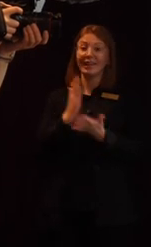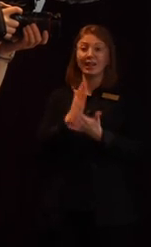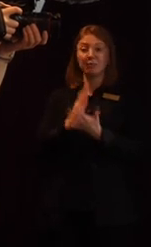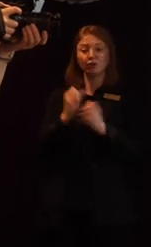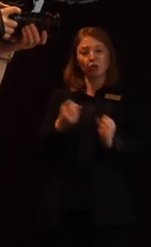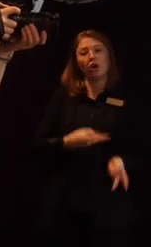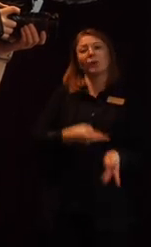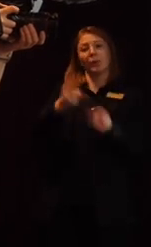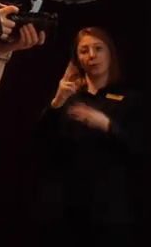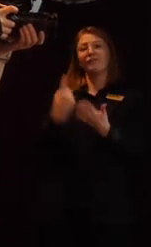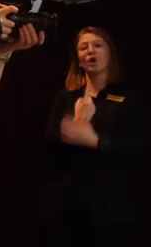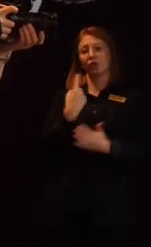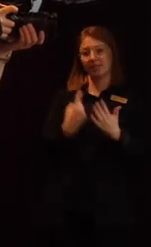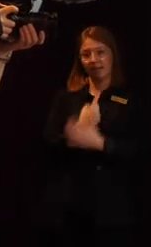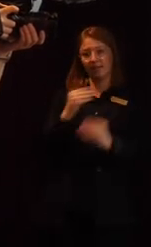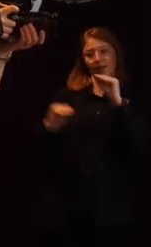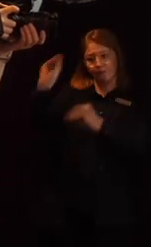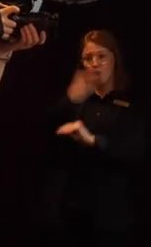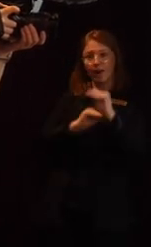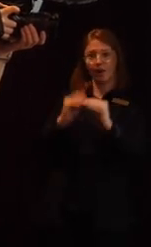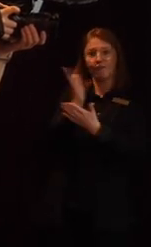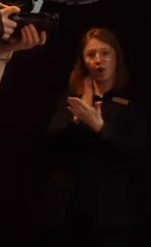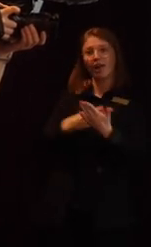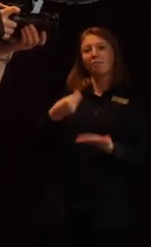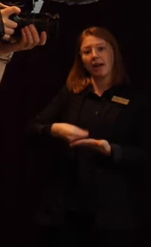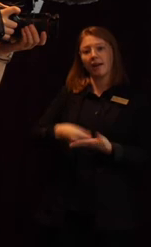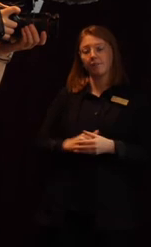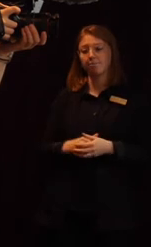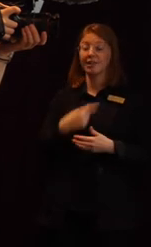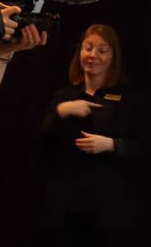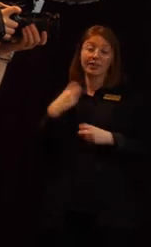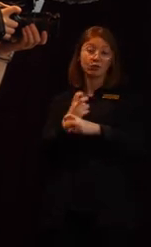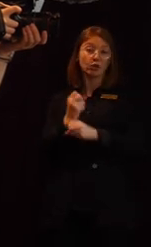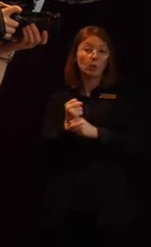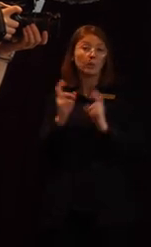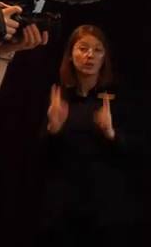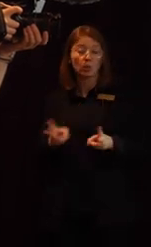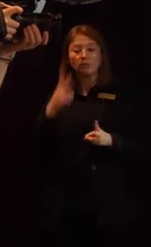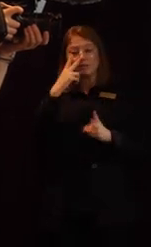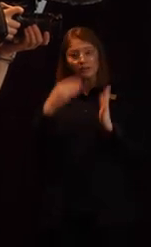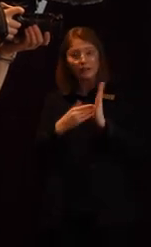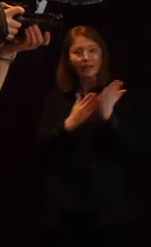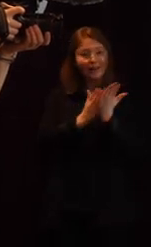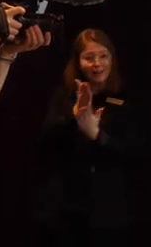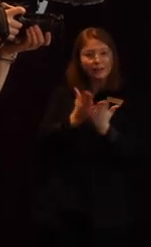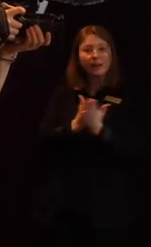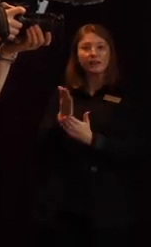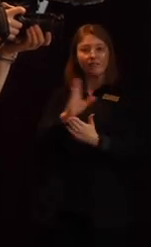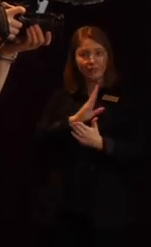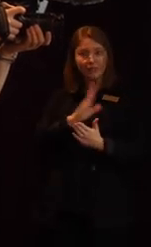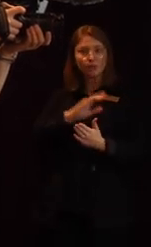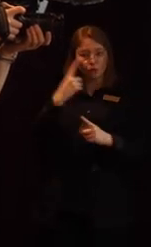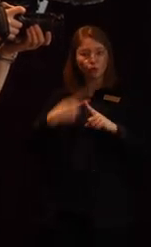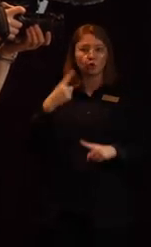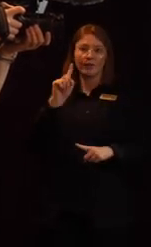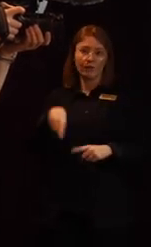lika förutsättningar. Så försöker vi arbeta på att ge liksom lika förutsättningar, att det finns en riktlinje som man vet att man ska följa. Mm.